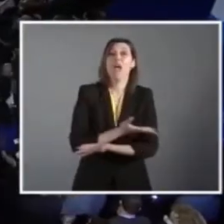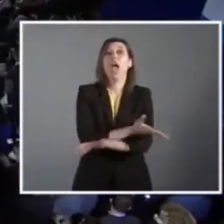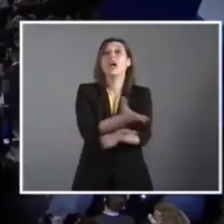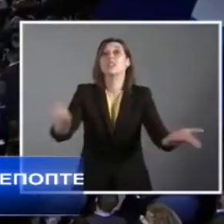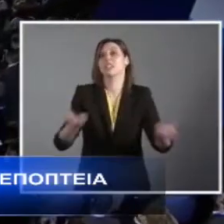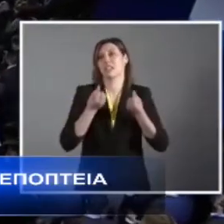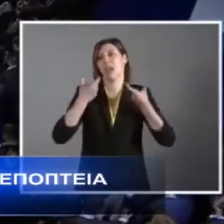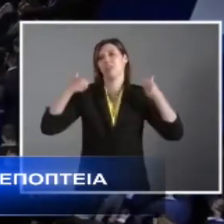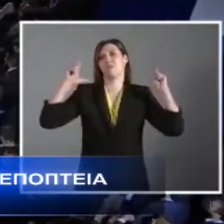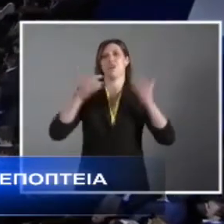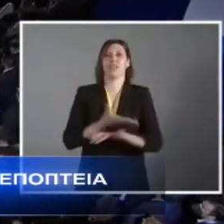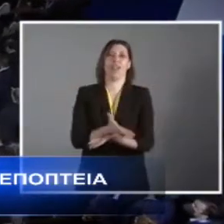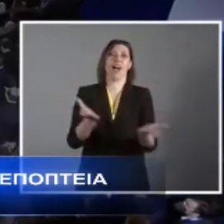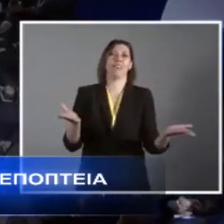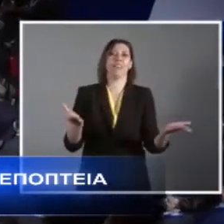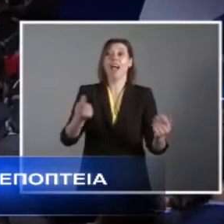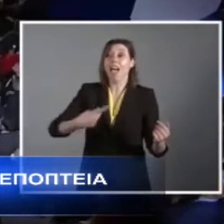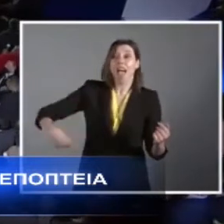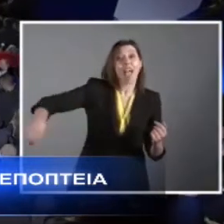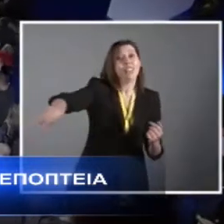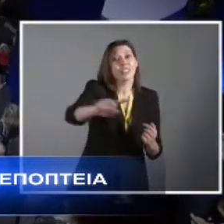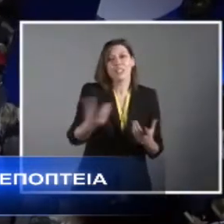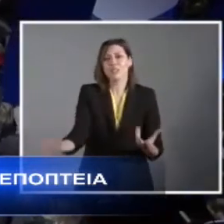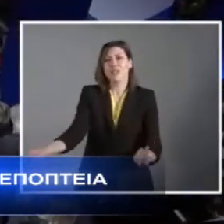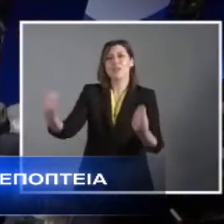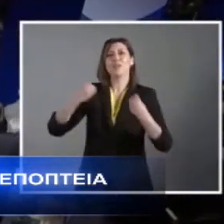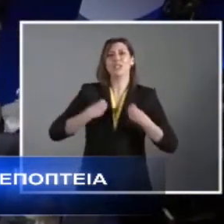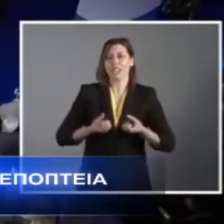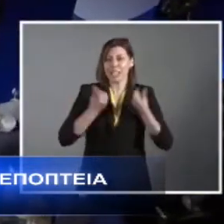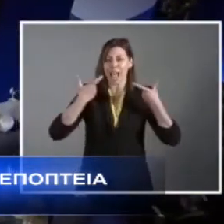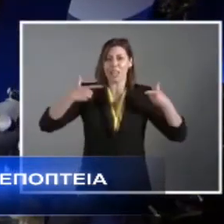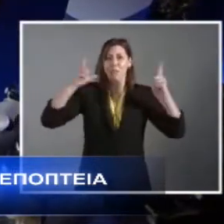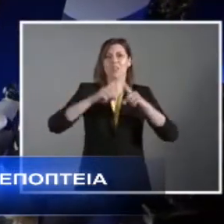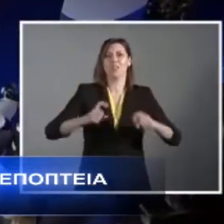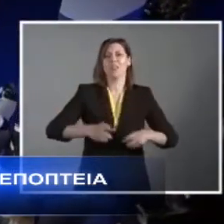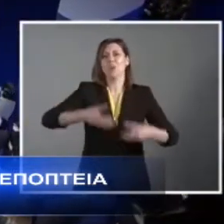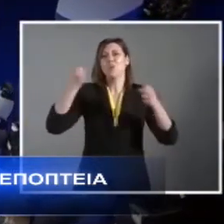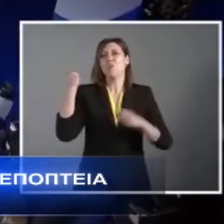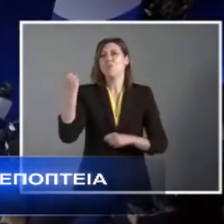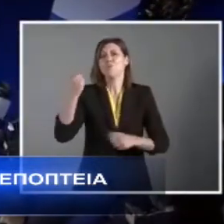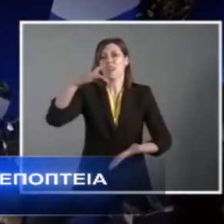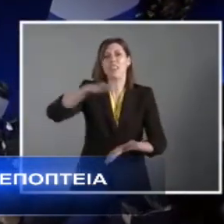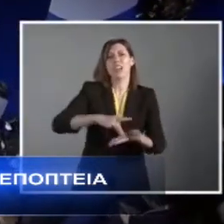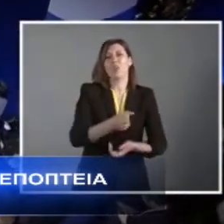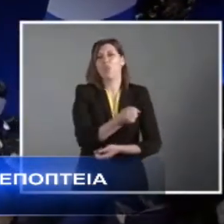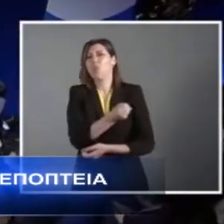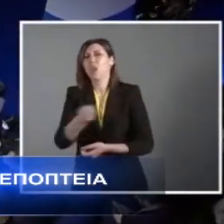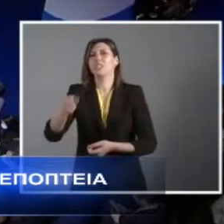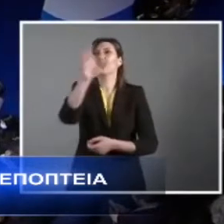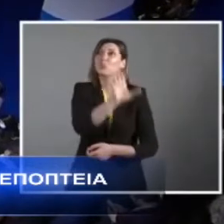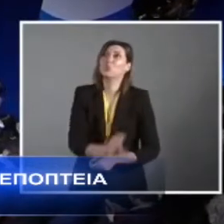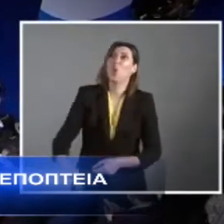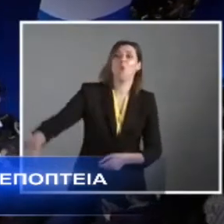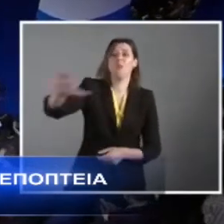Δημοκρατία. Εσείς κάνετε αυτή την παράταξη, τη μεγαλύτερη κεντροδεξιά πολιτική δύναμη σε ολόκληρη την Ευρώπη.